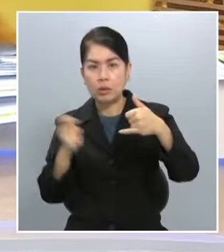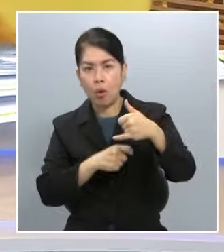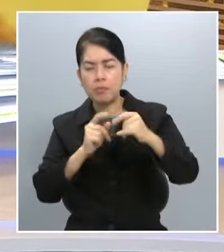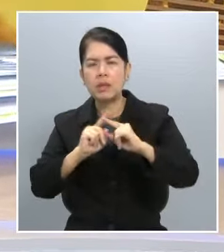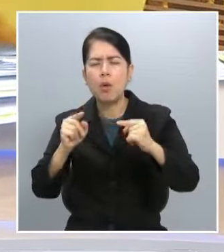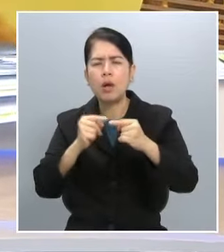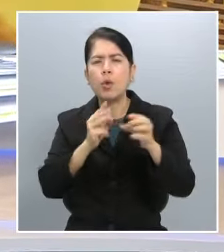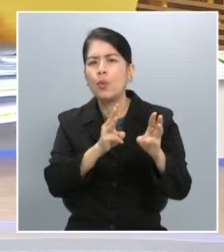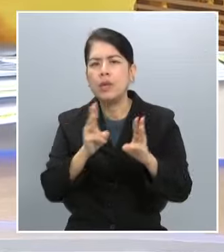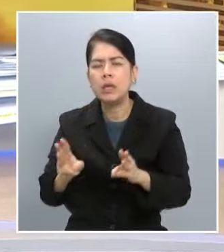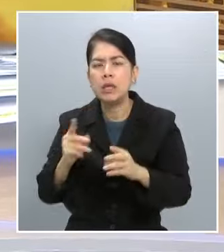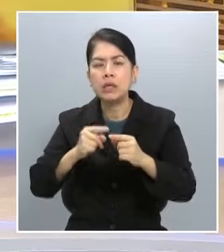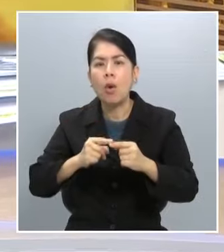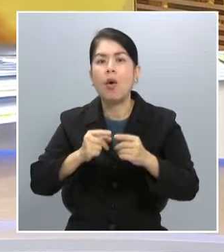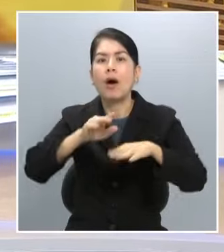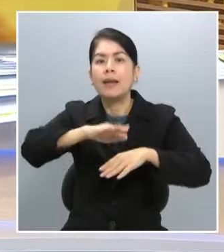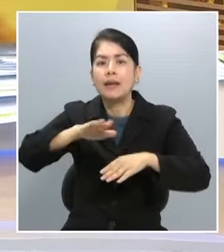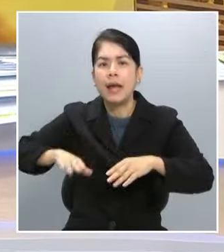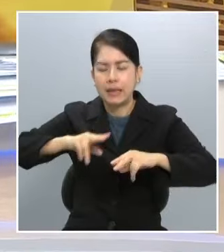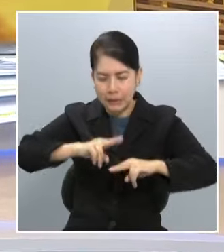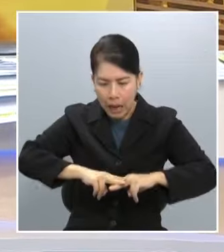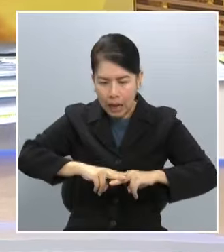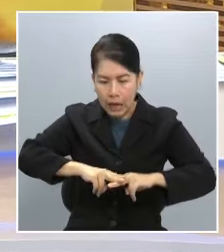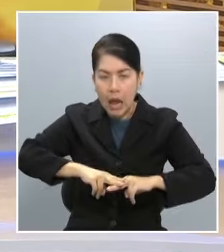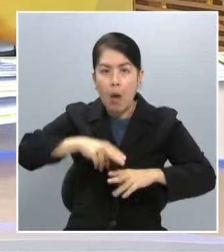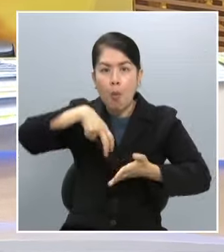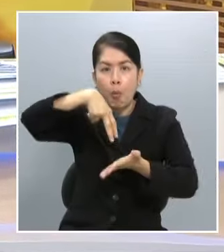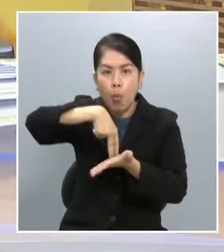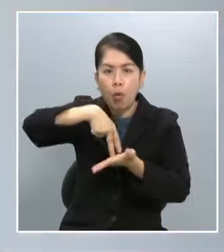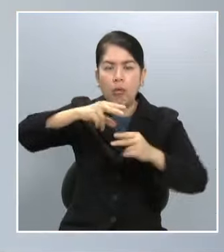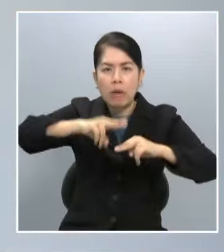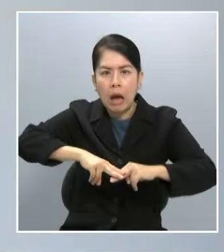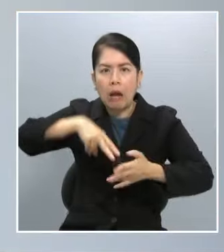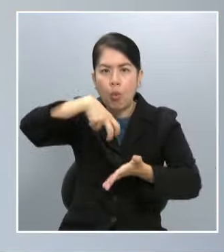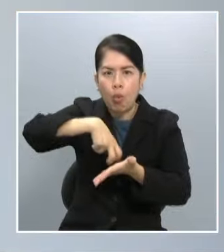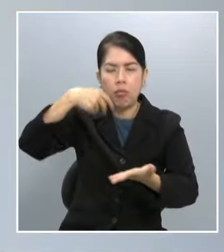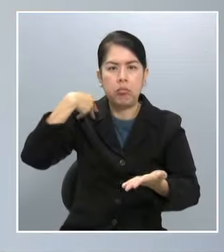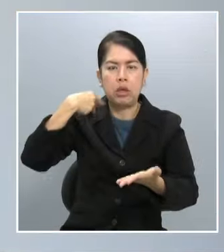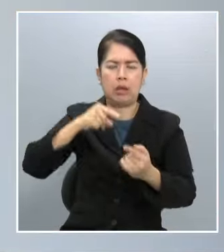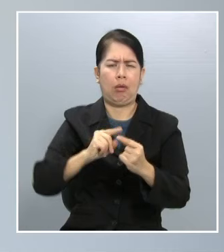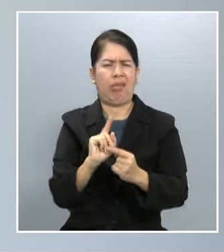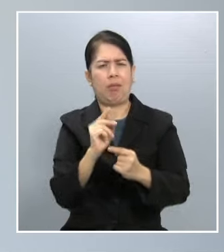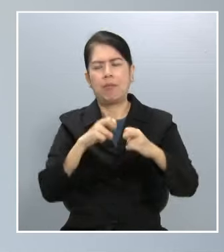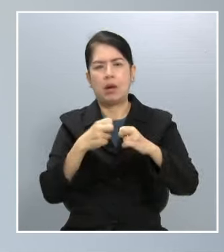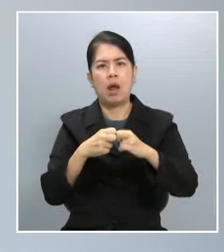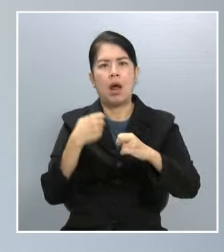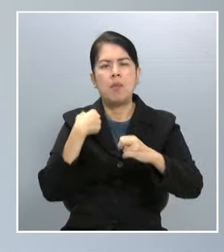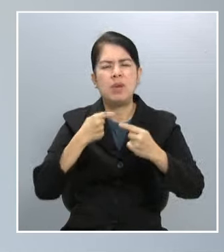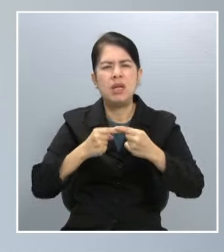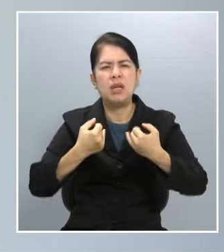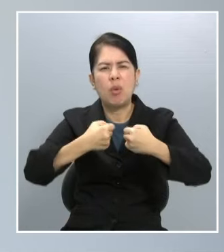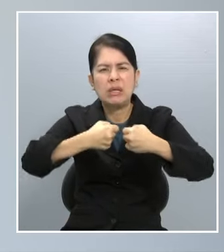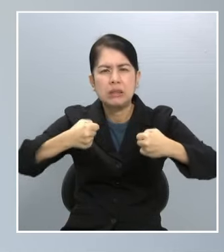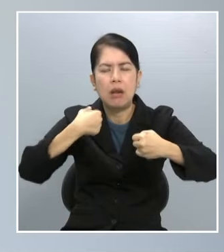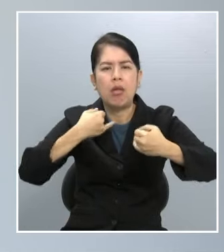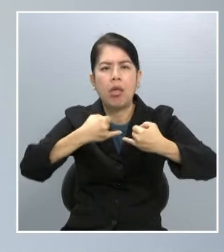แล้วเด็กมีปัญหาผมใช้คำว่ากล้ามเนื้อสลาย ใช่ค่ะ ความจริงเป็นข่าวพอสมควรทำไมมันถึงเกิดขึ้นอีกที่สง